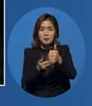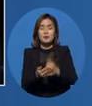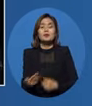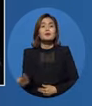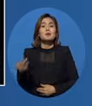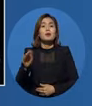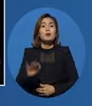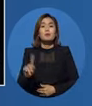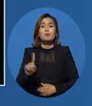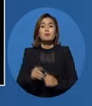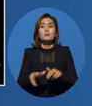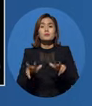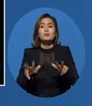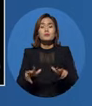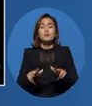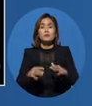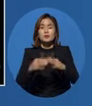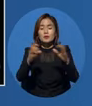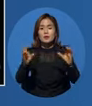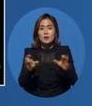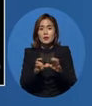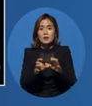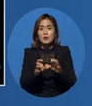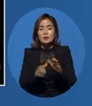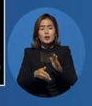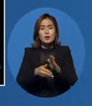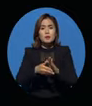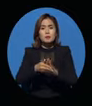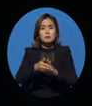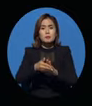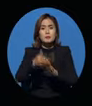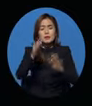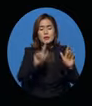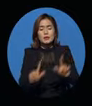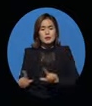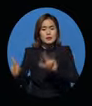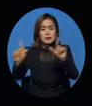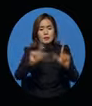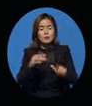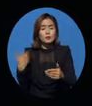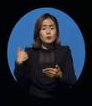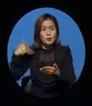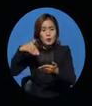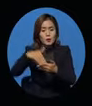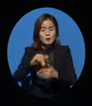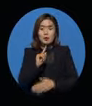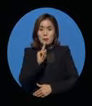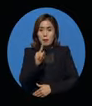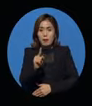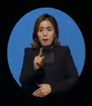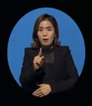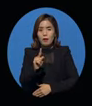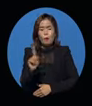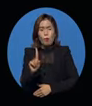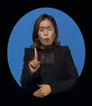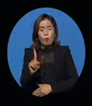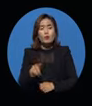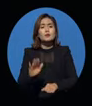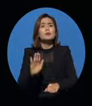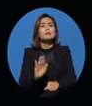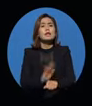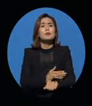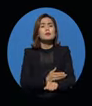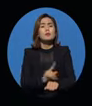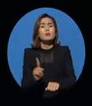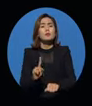근데 지금 당이 민생 으로 돌아가자 이렇게 이제 주장하는 것이 자칫하면 어